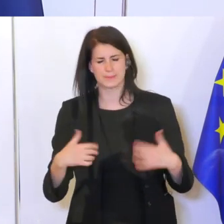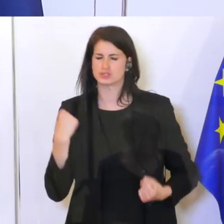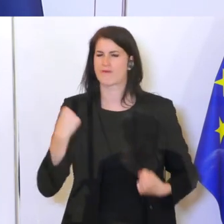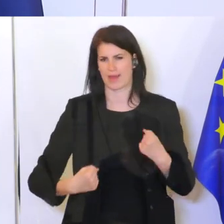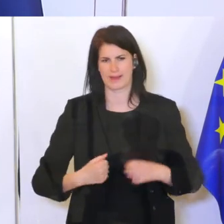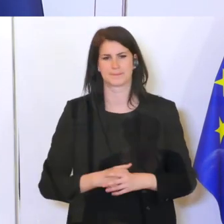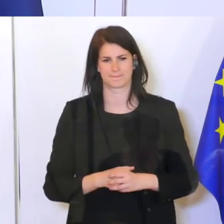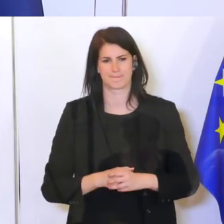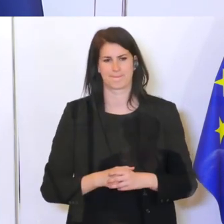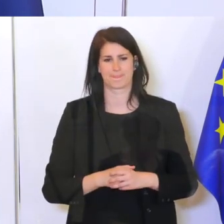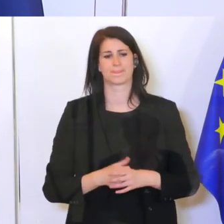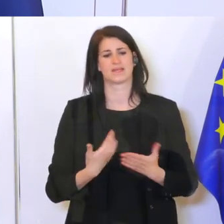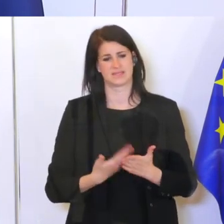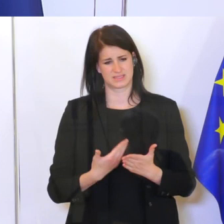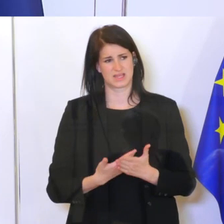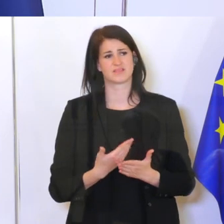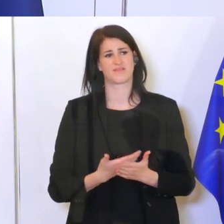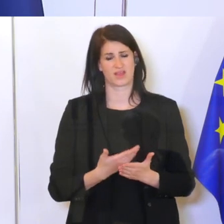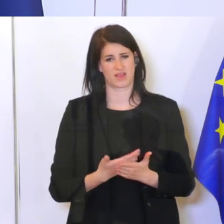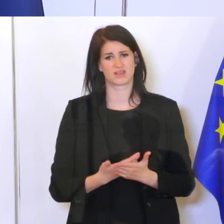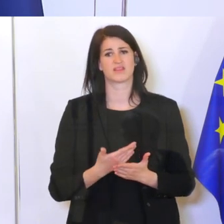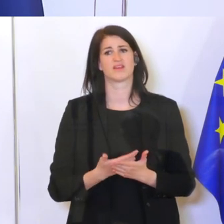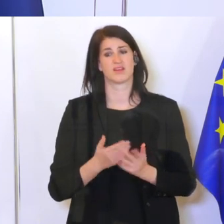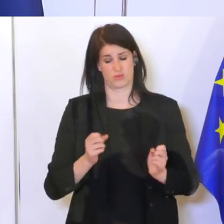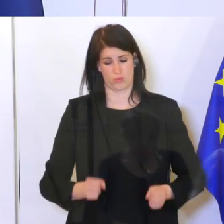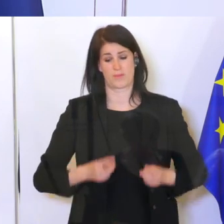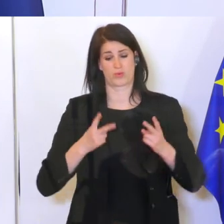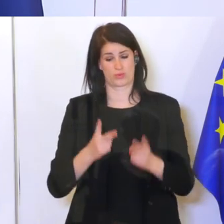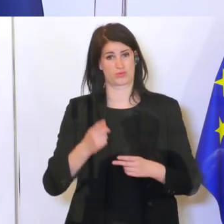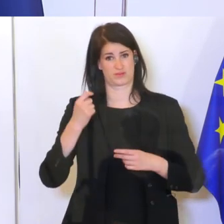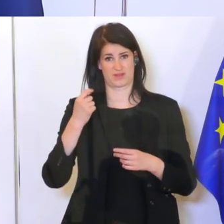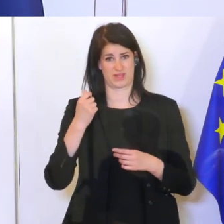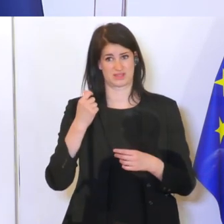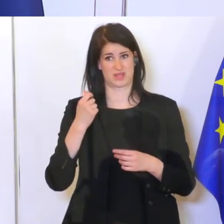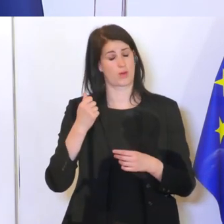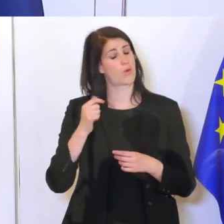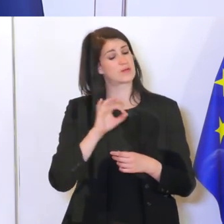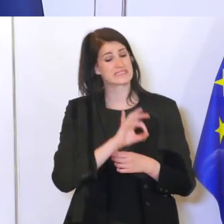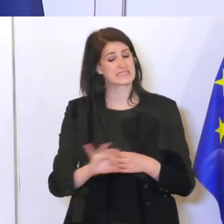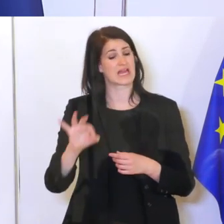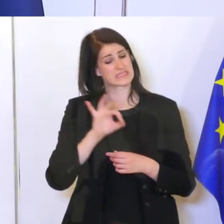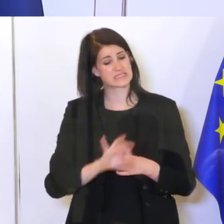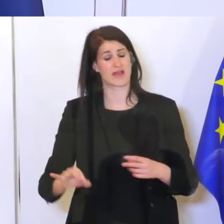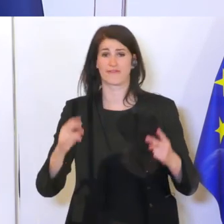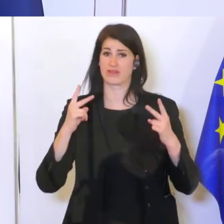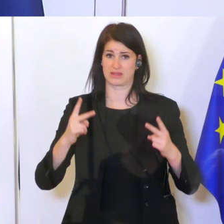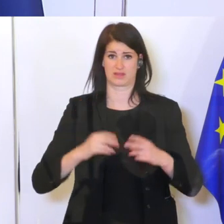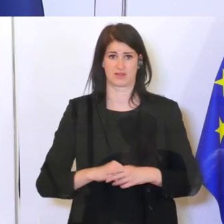zurückfinden können. Deshalb ist hier eine Überbrückungsfinanzierung ganz, ganz